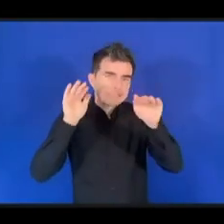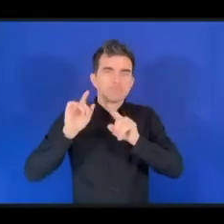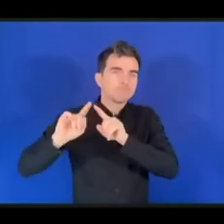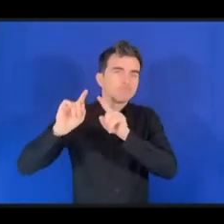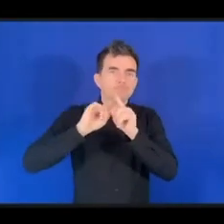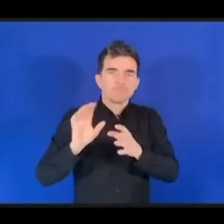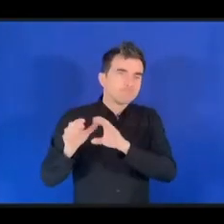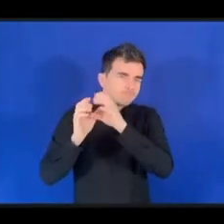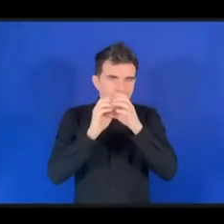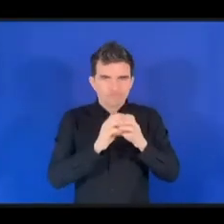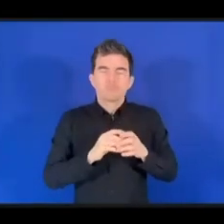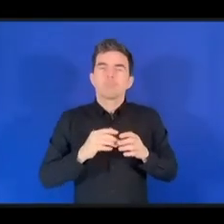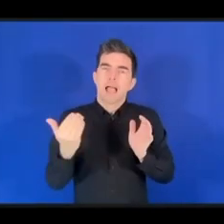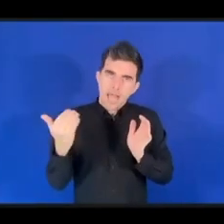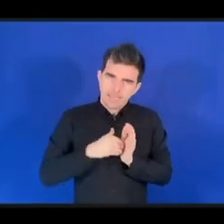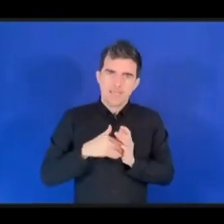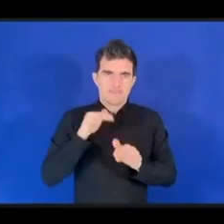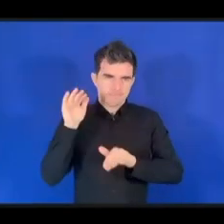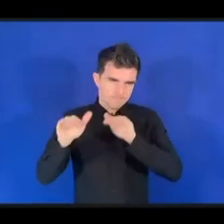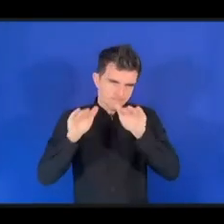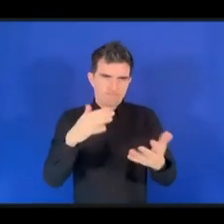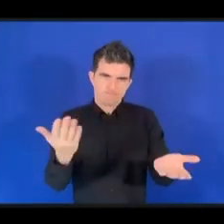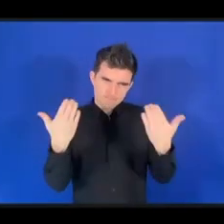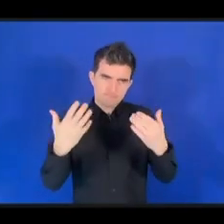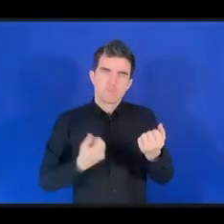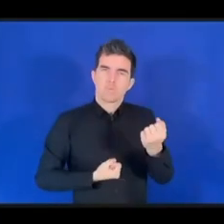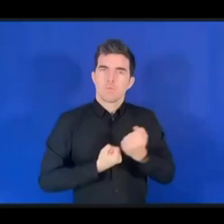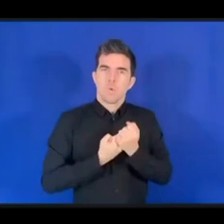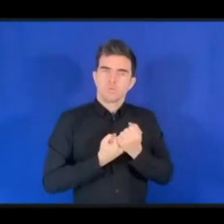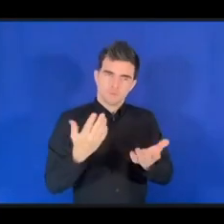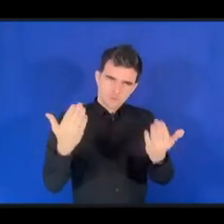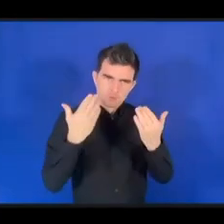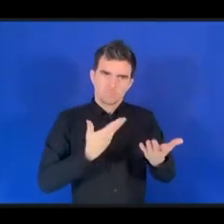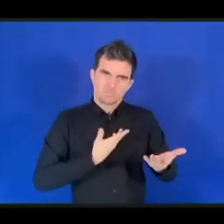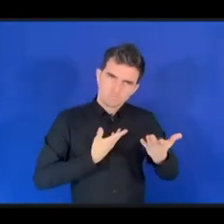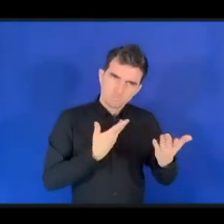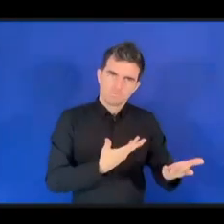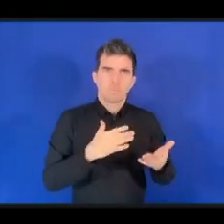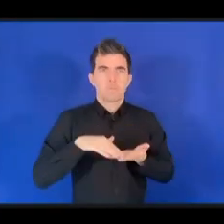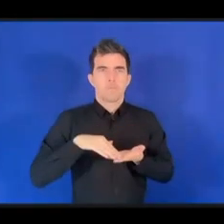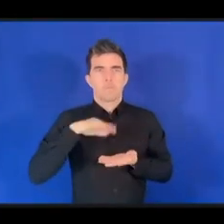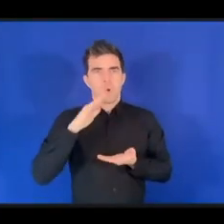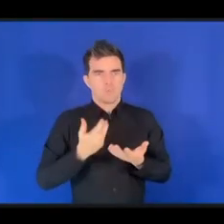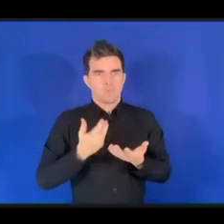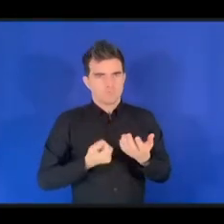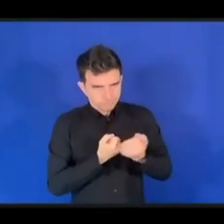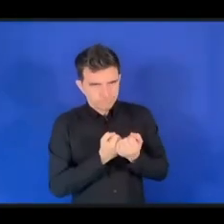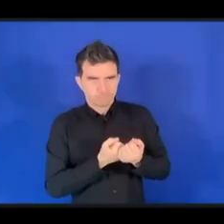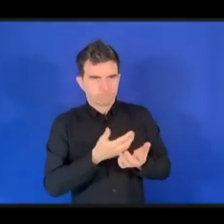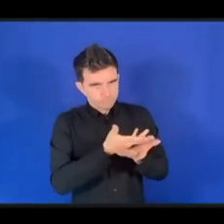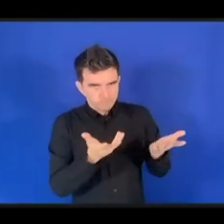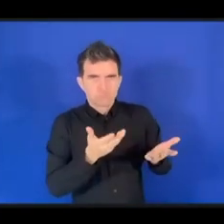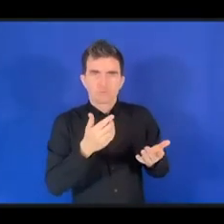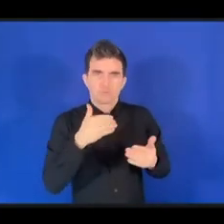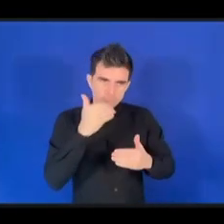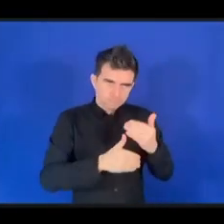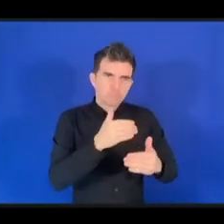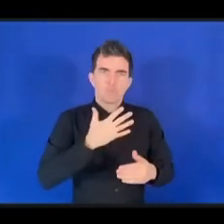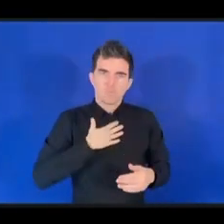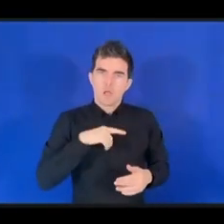النموذج متعدد الاطراف الخاص بحكومه الانترنت ونحن نطالب جميع الاطراف المعنيه بتجديد